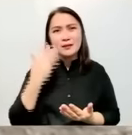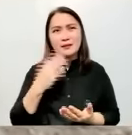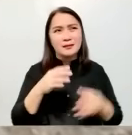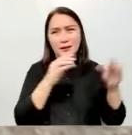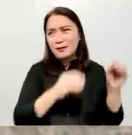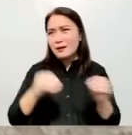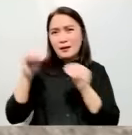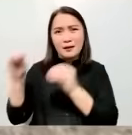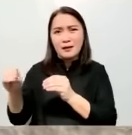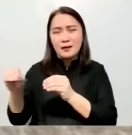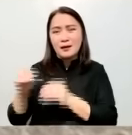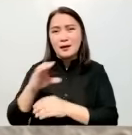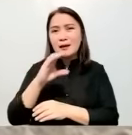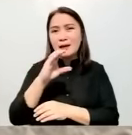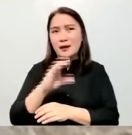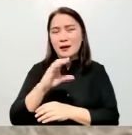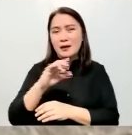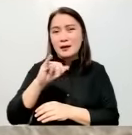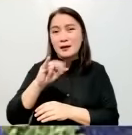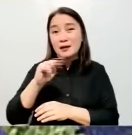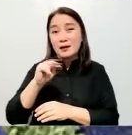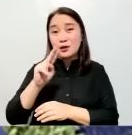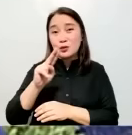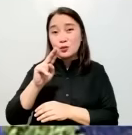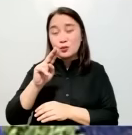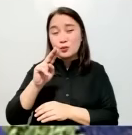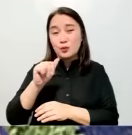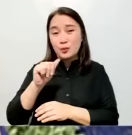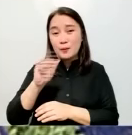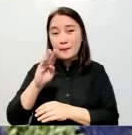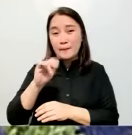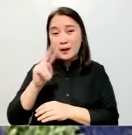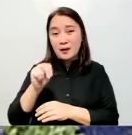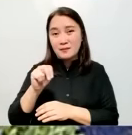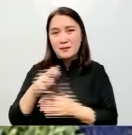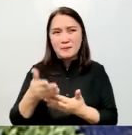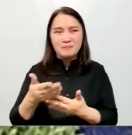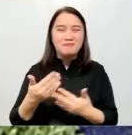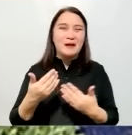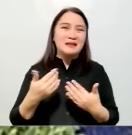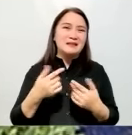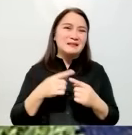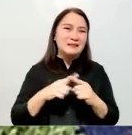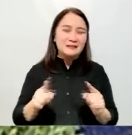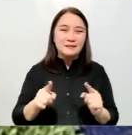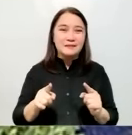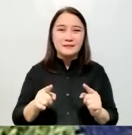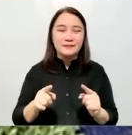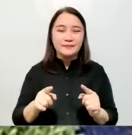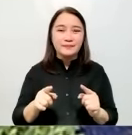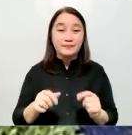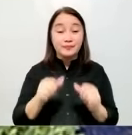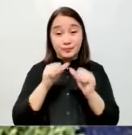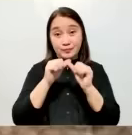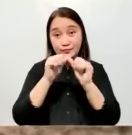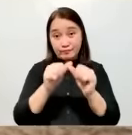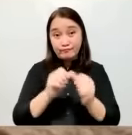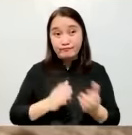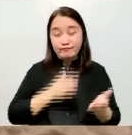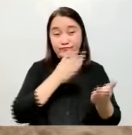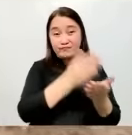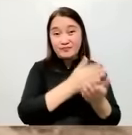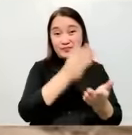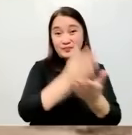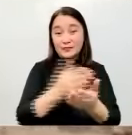GK Village po yan sila. Yung, well, you cannot prevent them from going back kasi meron din silang mga livelihoods.